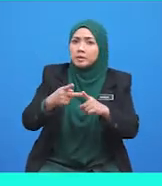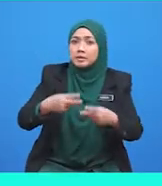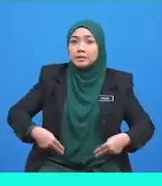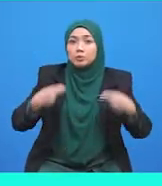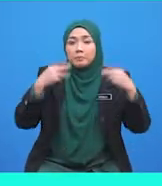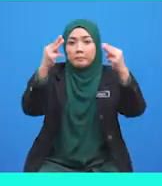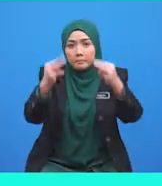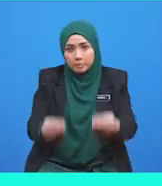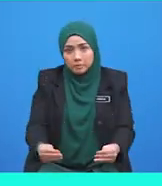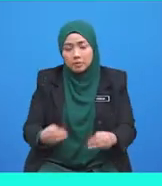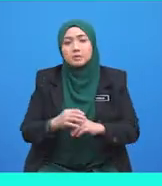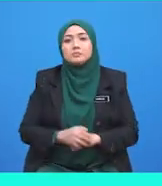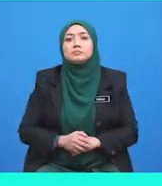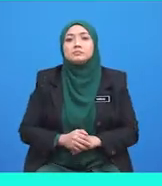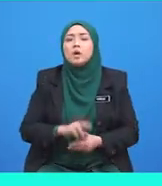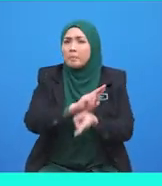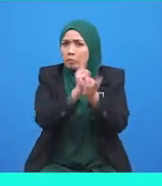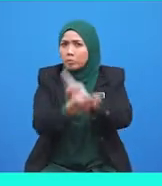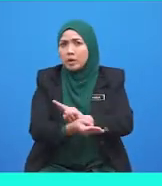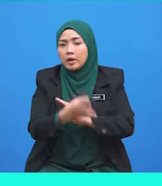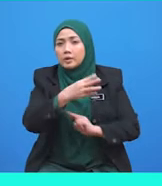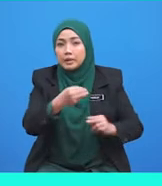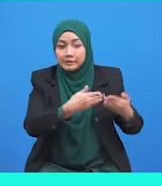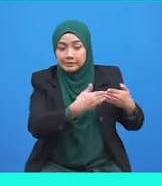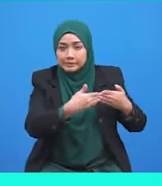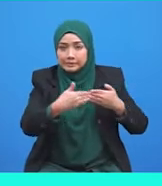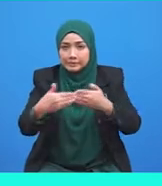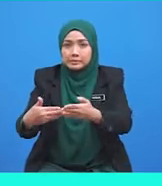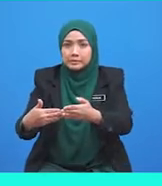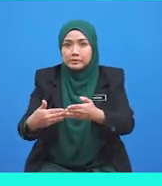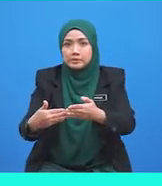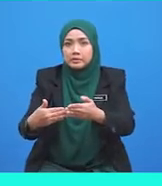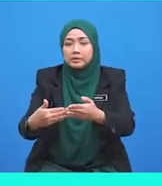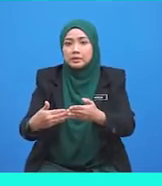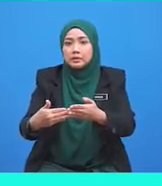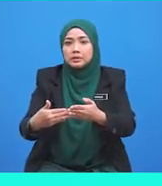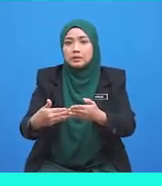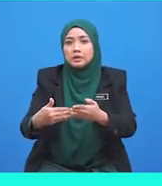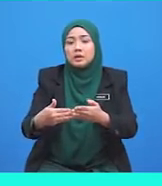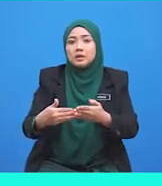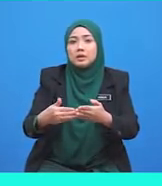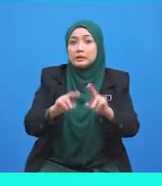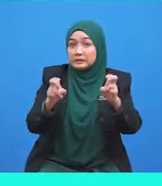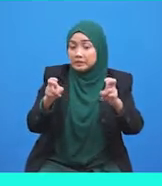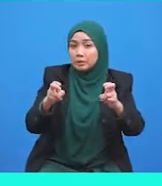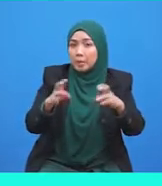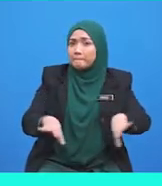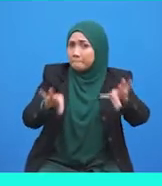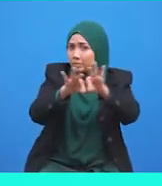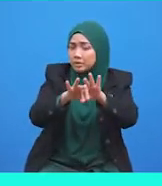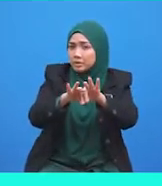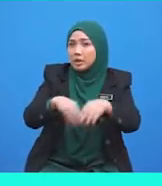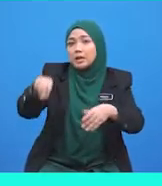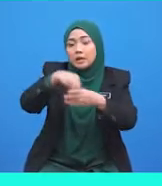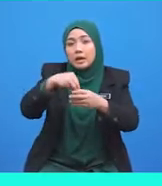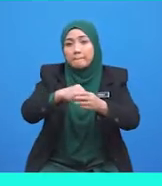Murid-murid sekalian, sebenarnya perubahan dan kesinambungan merupakan aspek penting dalam